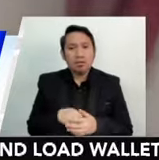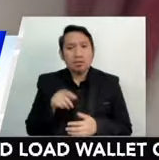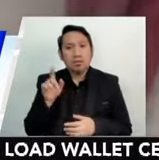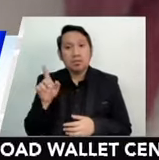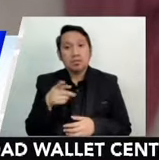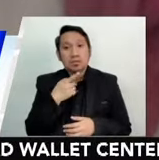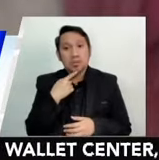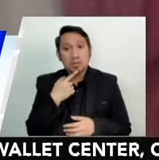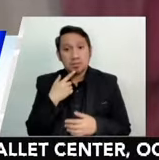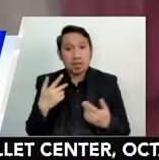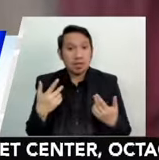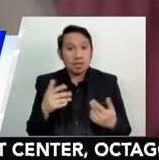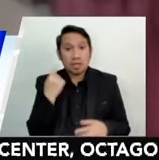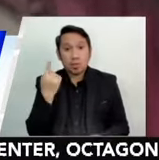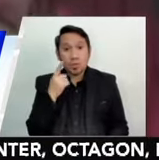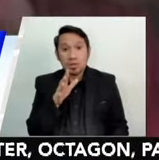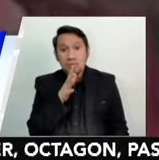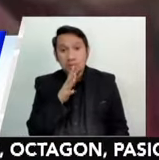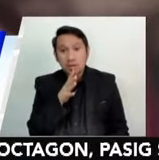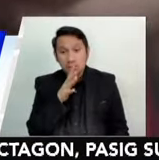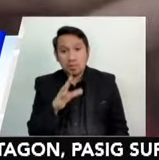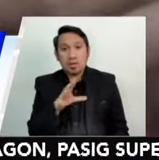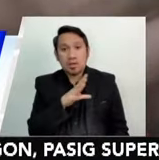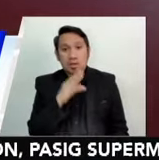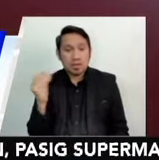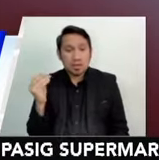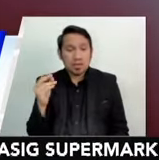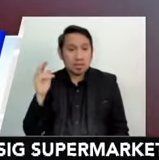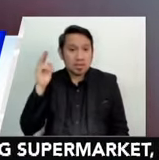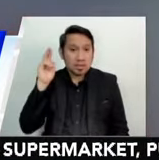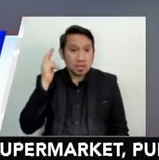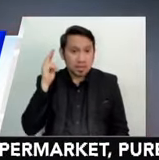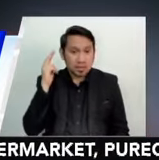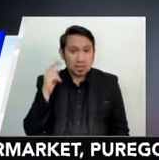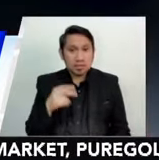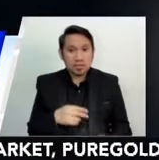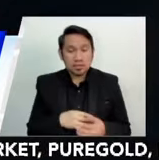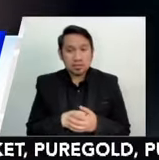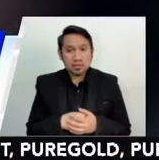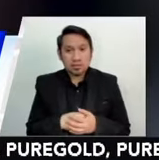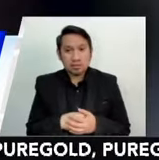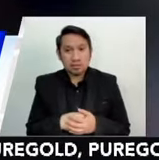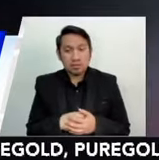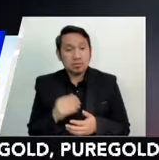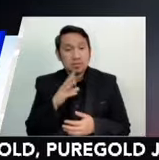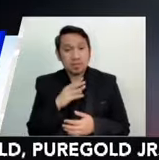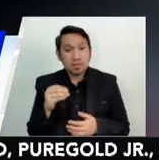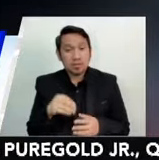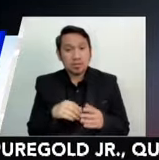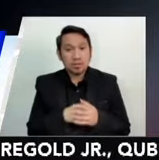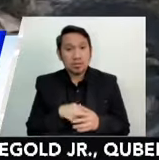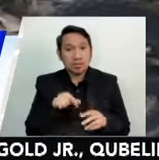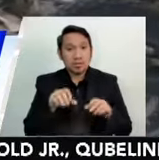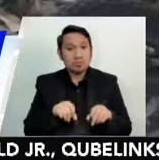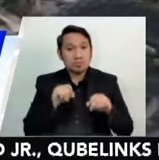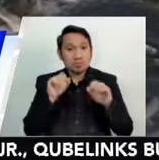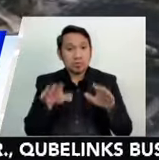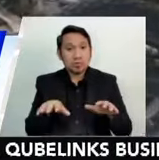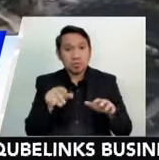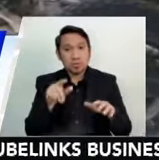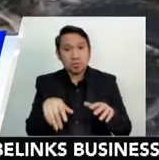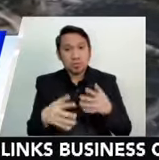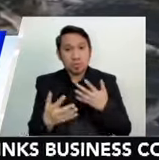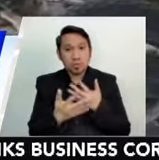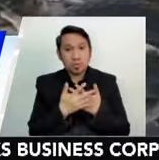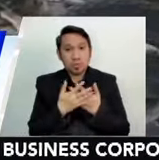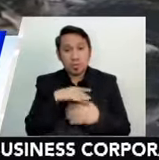ng bata, nanakit din umano ang kanyang mga tsuhin. Ipinasok din daw ang biktima sa kulungan ng mga baboy. Nakatakas daw